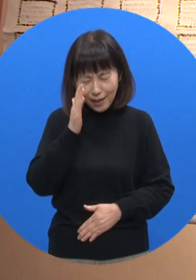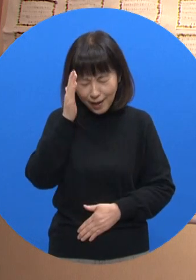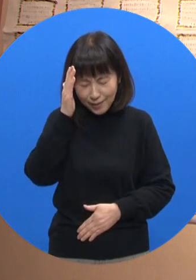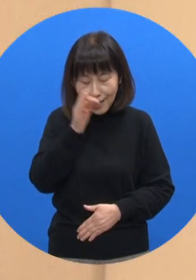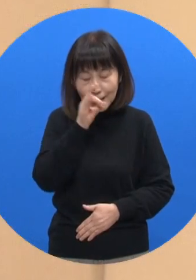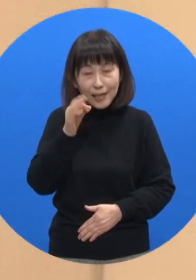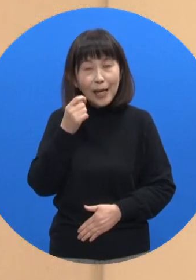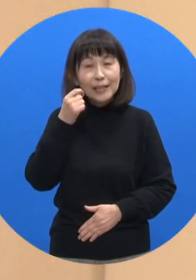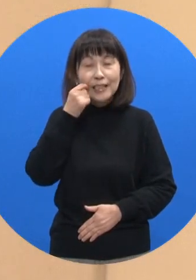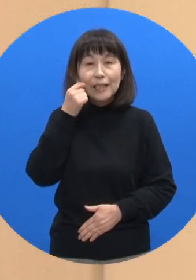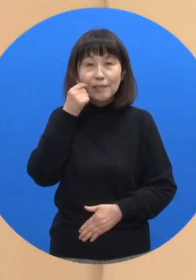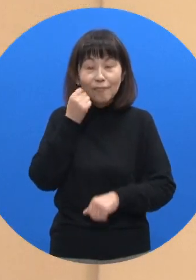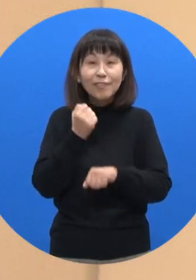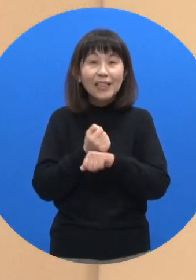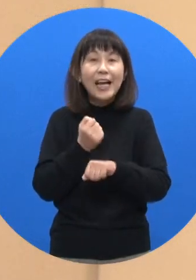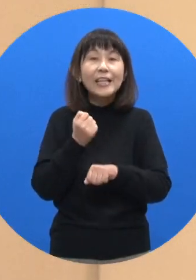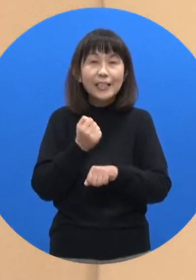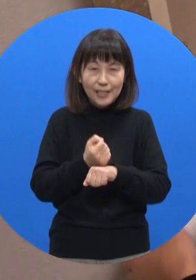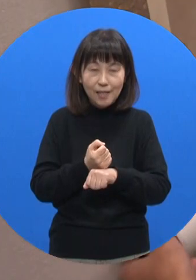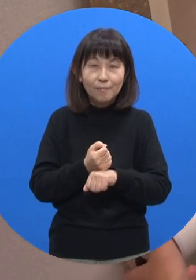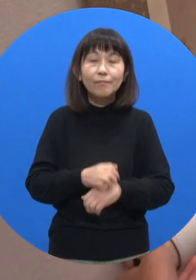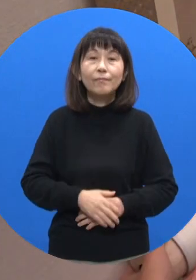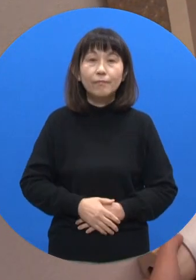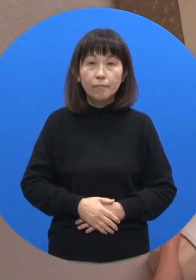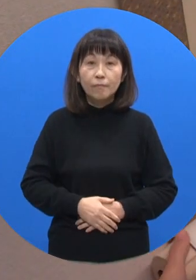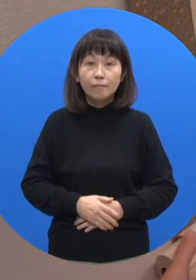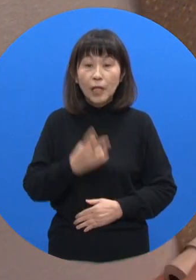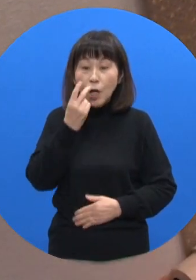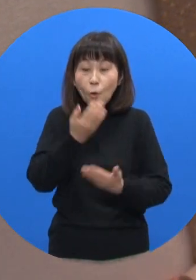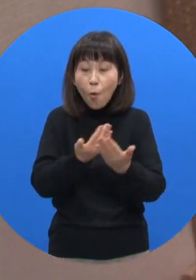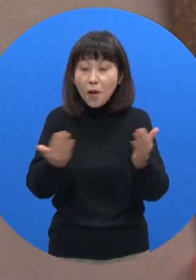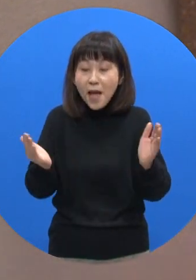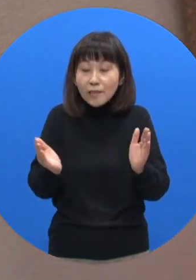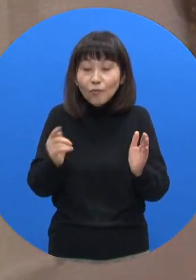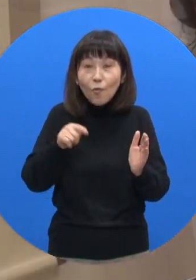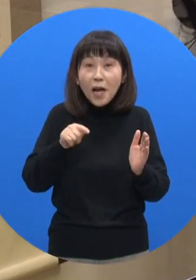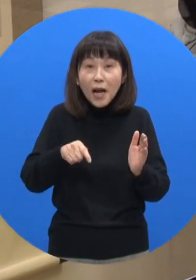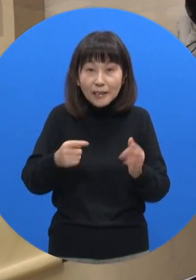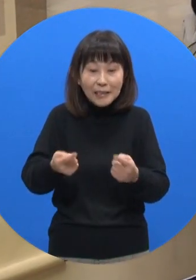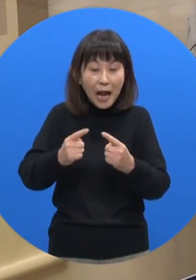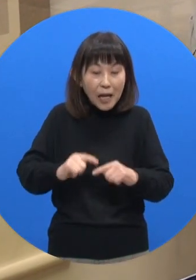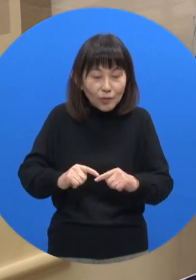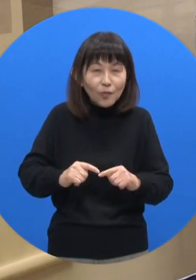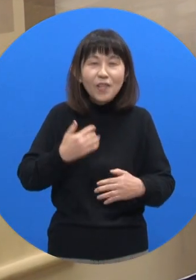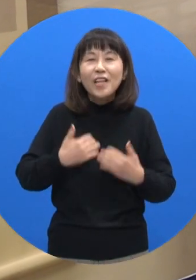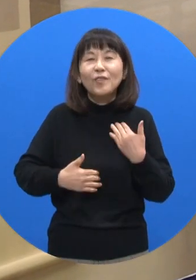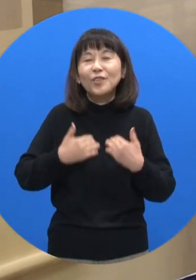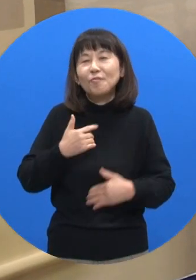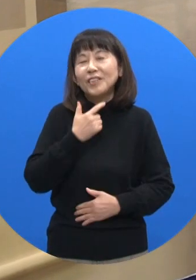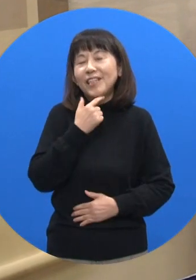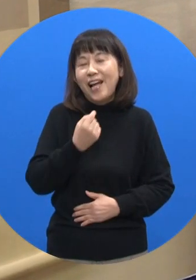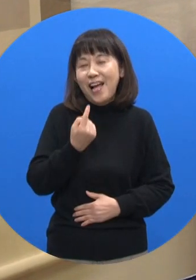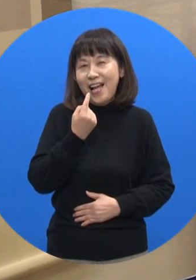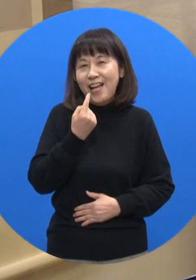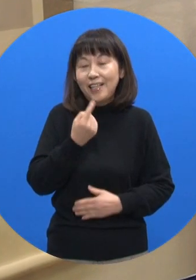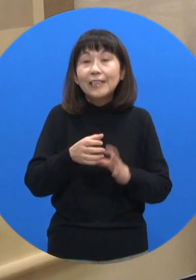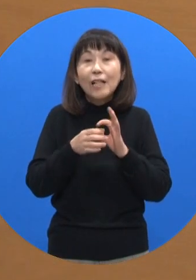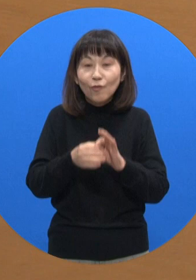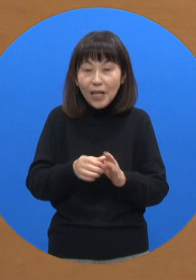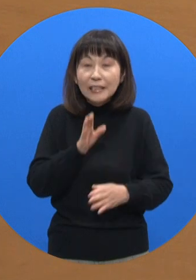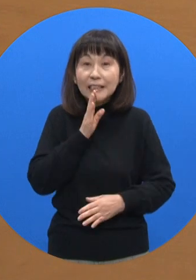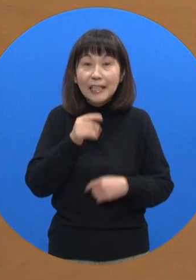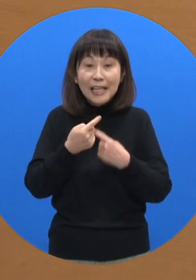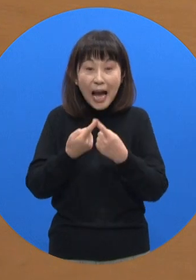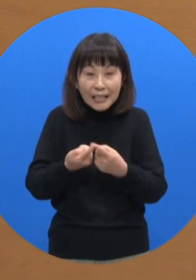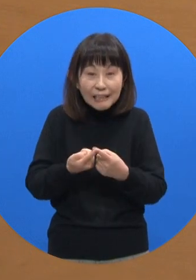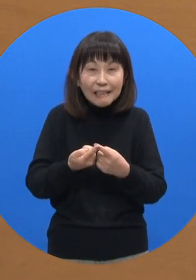かったり、そういうのが難しかったです。 ショーケースの中に入るのを楽しみにしていたので、学芸員さんになった